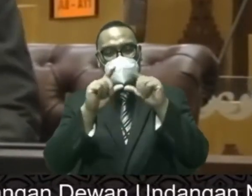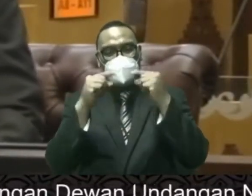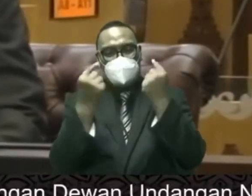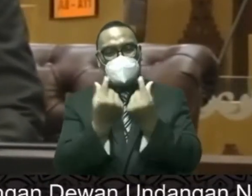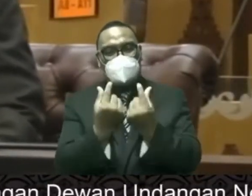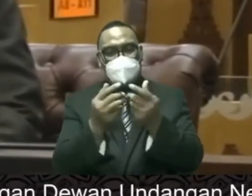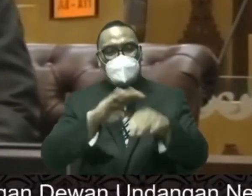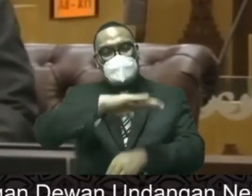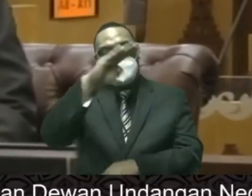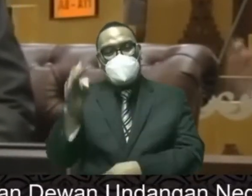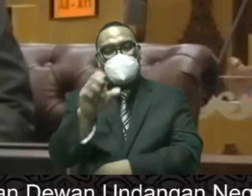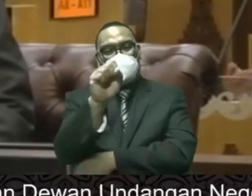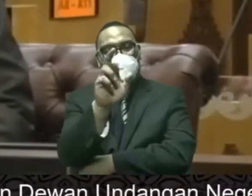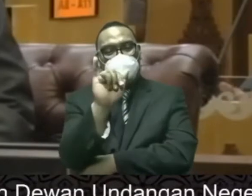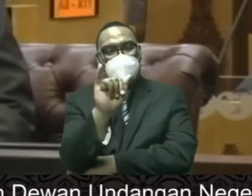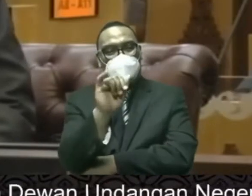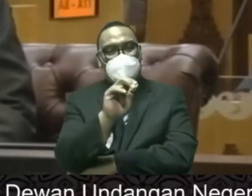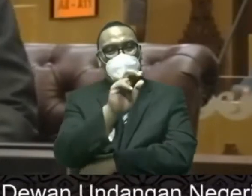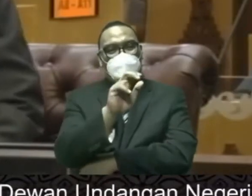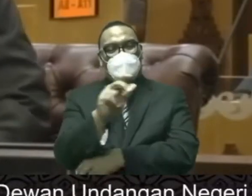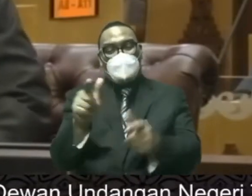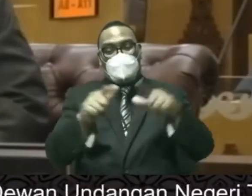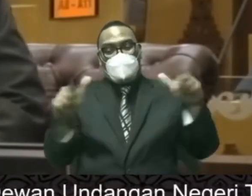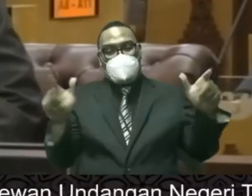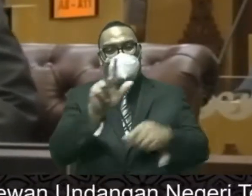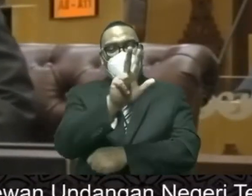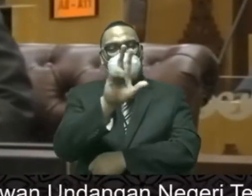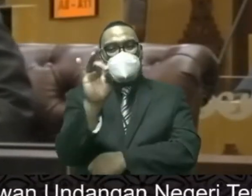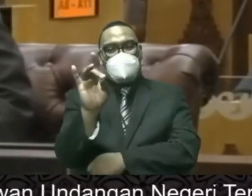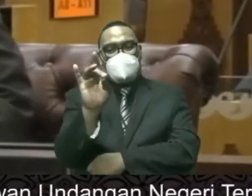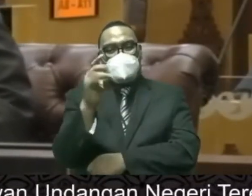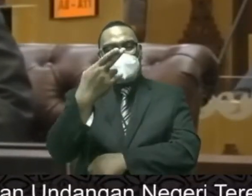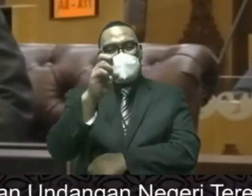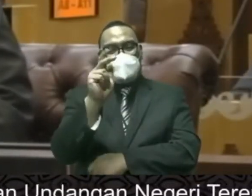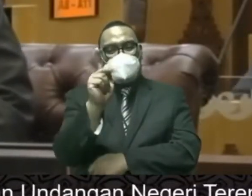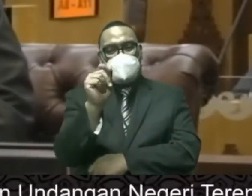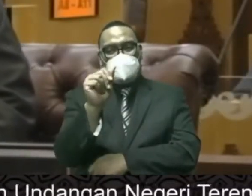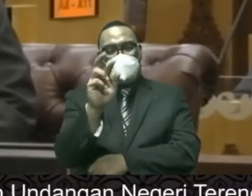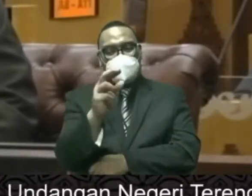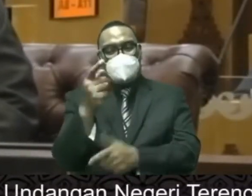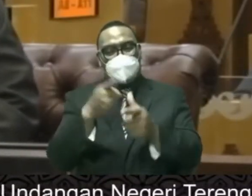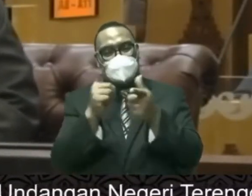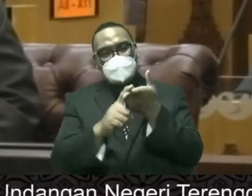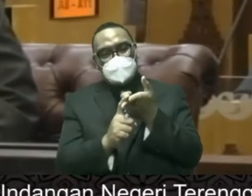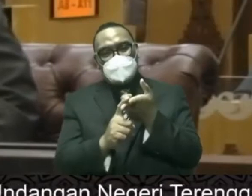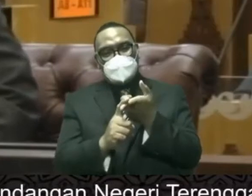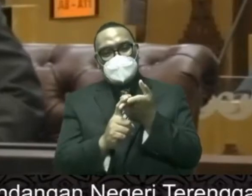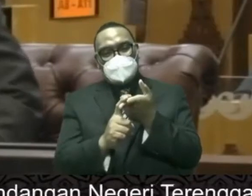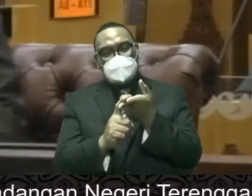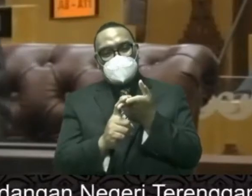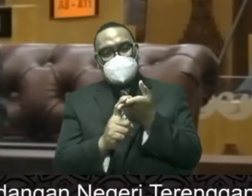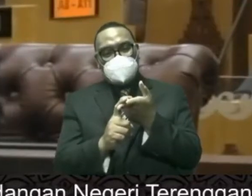dengan keluasan 3087 Ekta Hai yang kedua kelompok pada